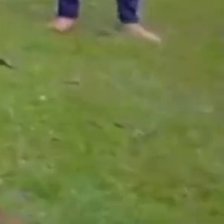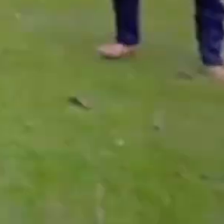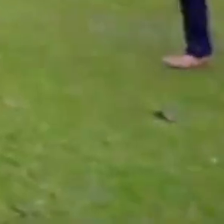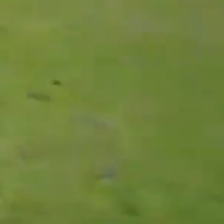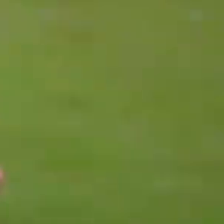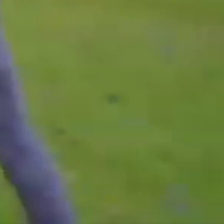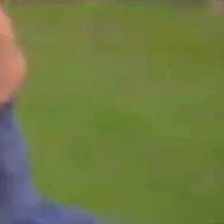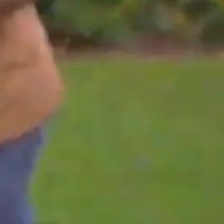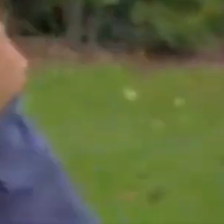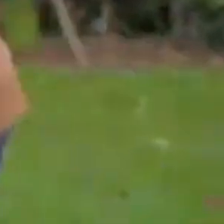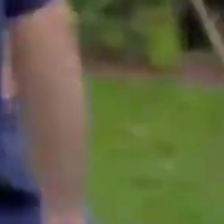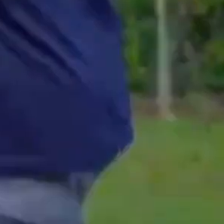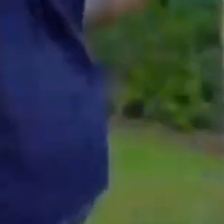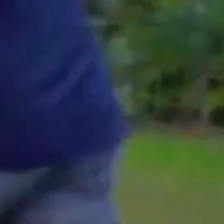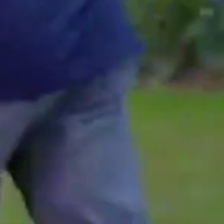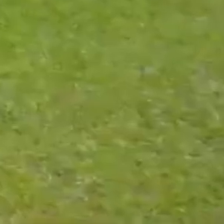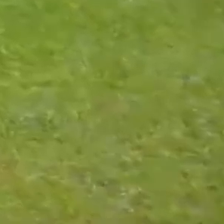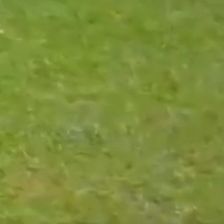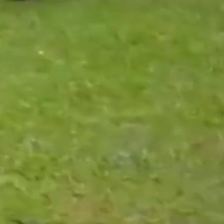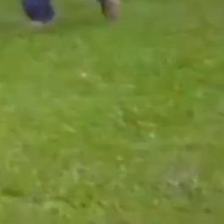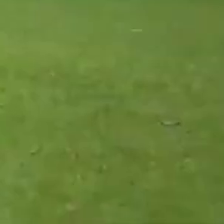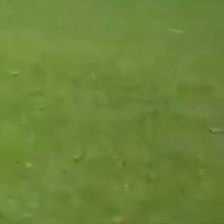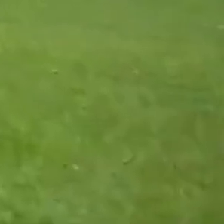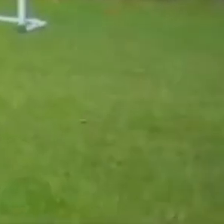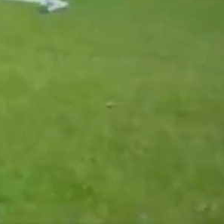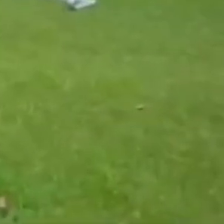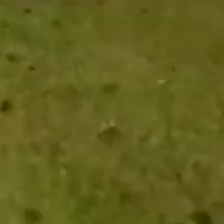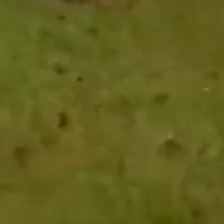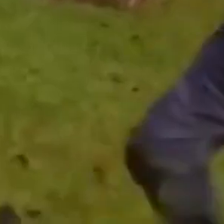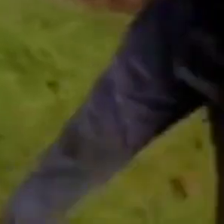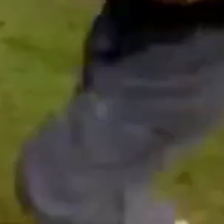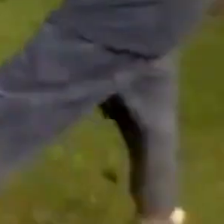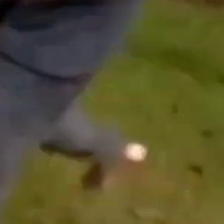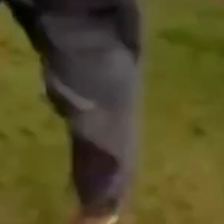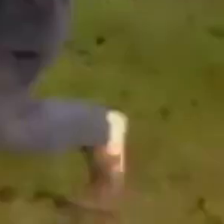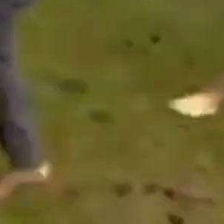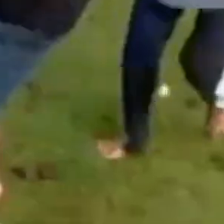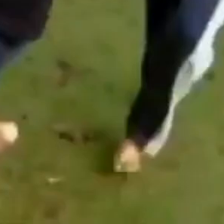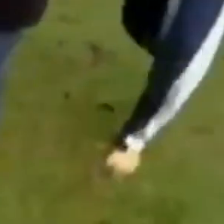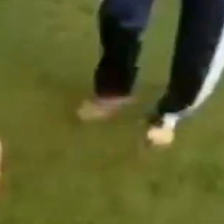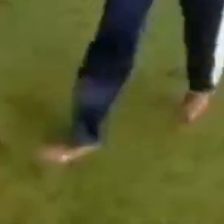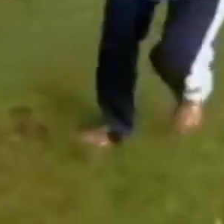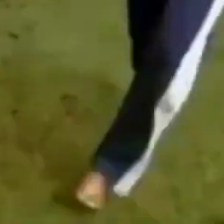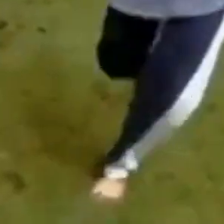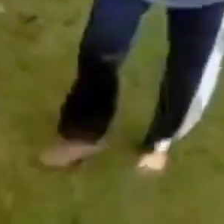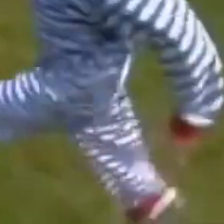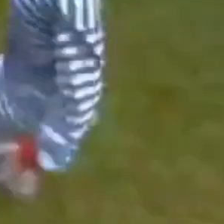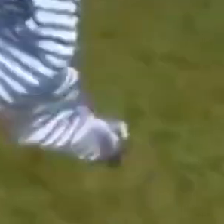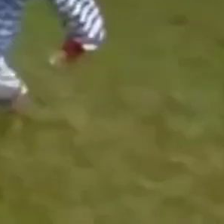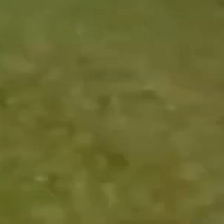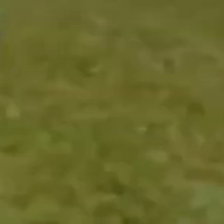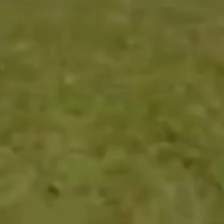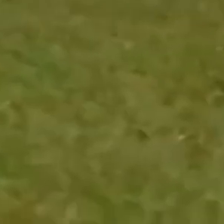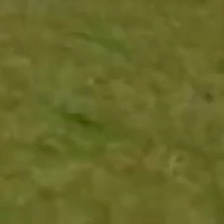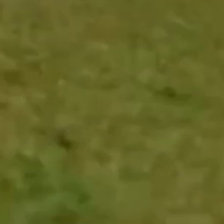berdoauntukkitadandoaitu langsungsampaikepadaorangyangkita doakan.Namun,bisasajaada100 orangyangkitakenal,tetapijikamerekatidak saleh,maka